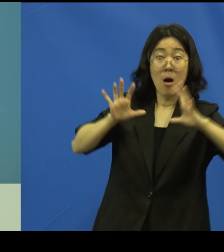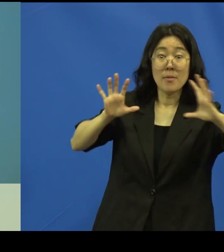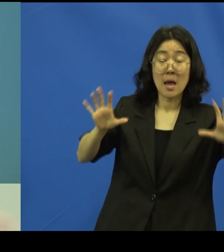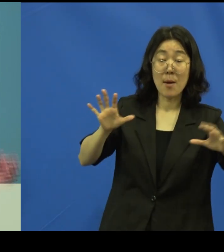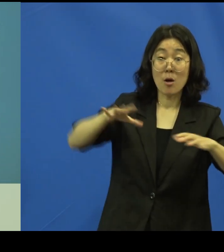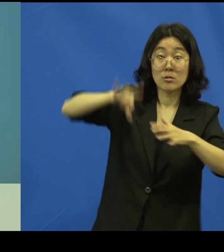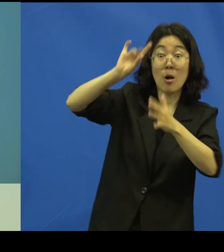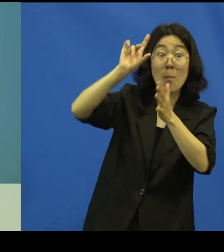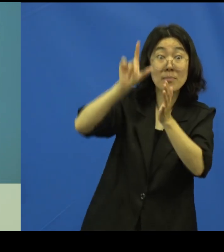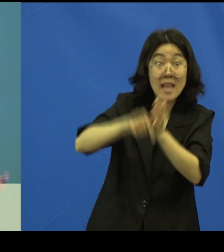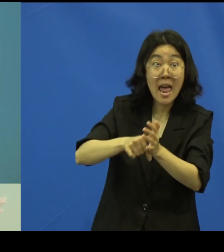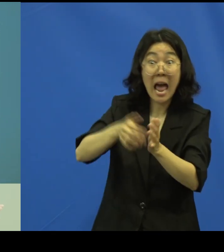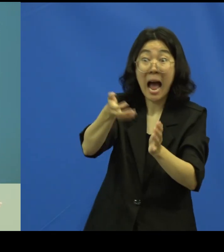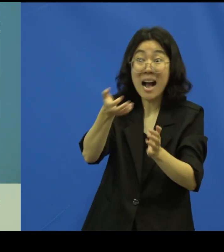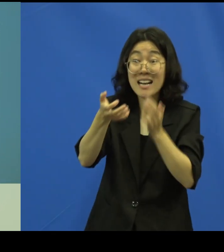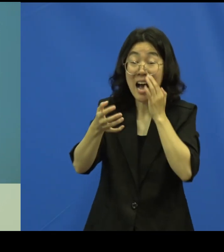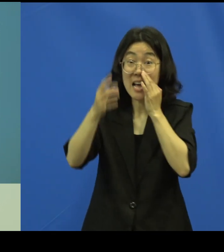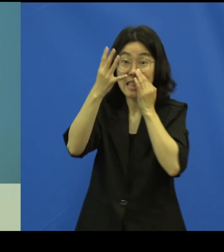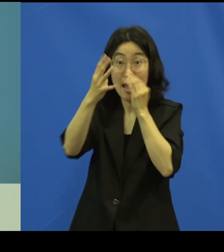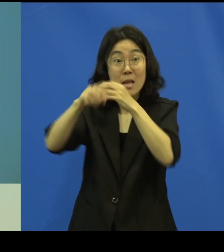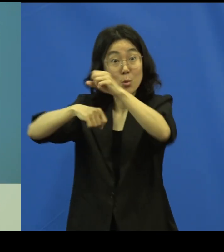구원과 영광과 능력이 우리 하나님께 있도다.